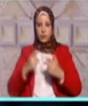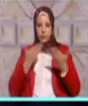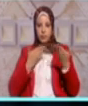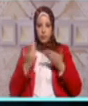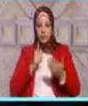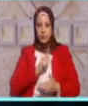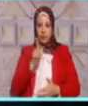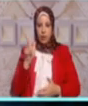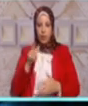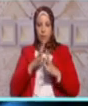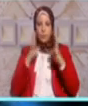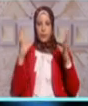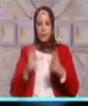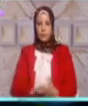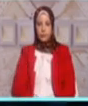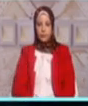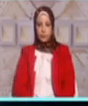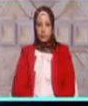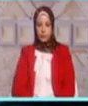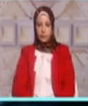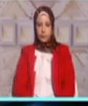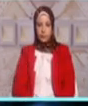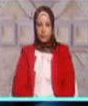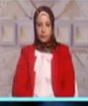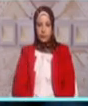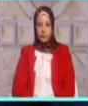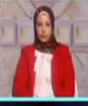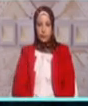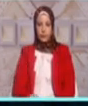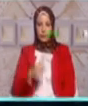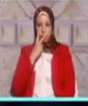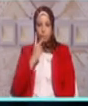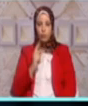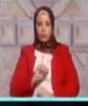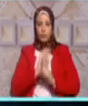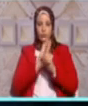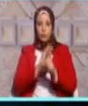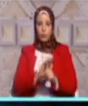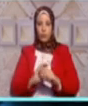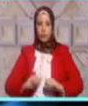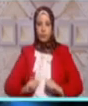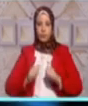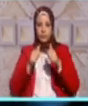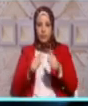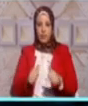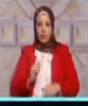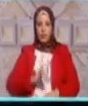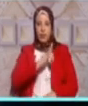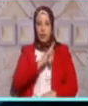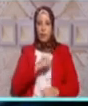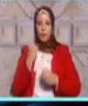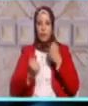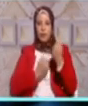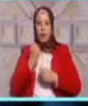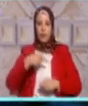صحيح وبشكل كبير. عايز أشوف دول المفروض أن هم ليهم دور الحقيقة في الخارج ويبقى لهم دور فعال في